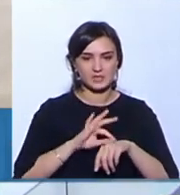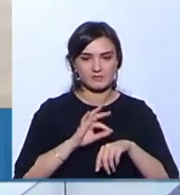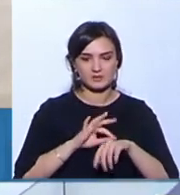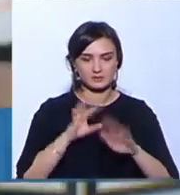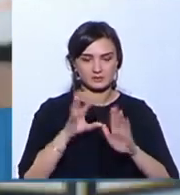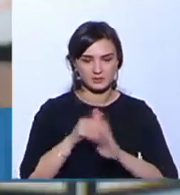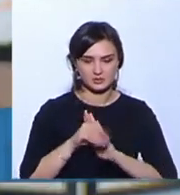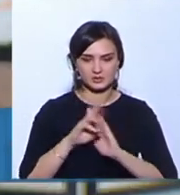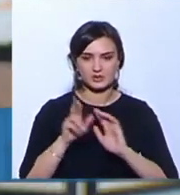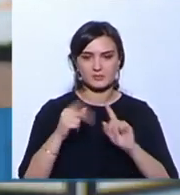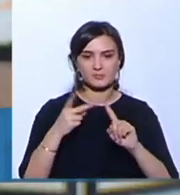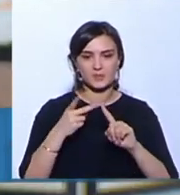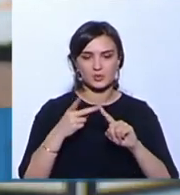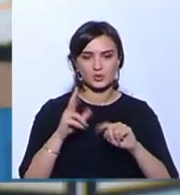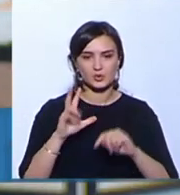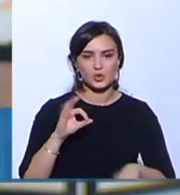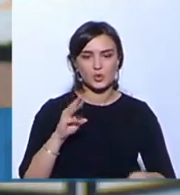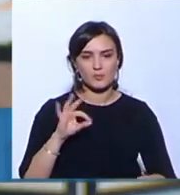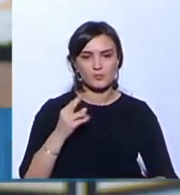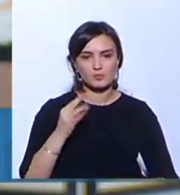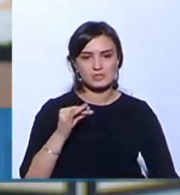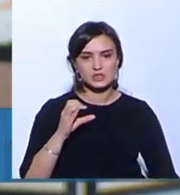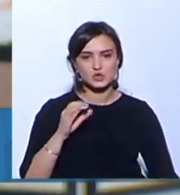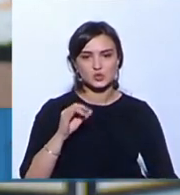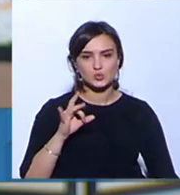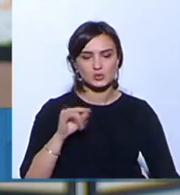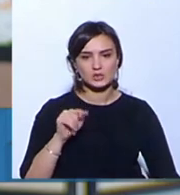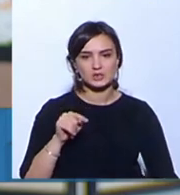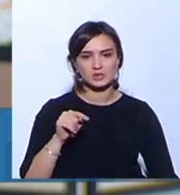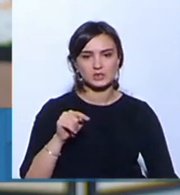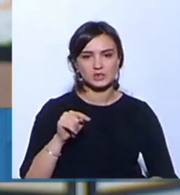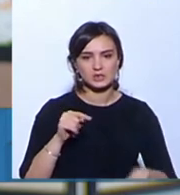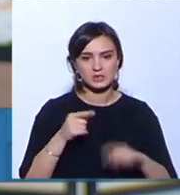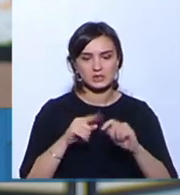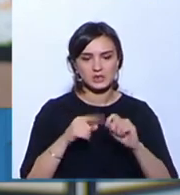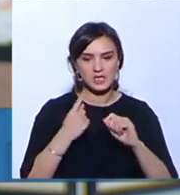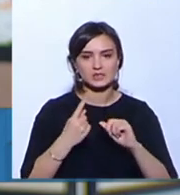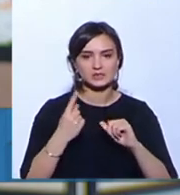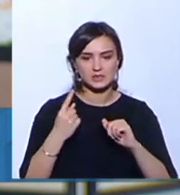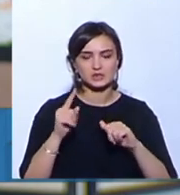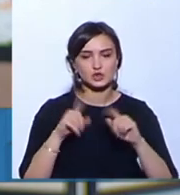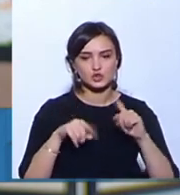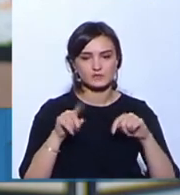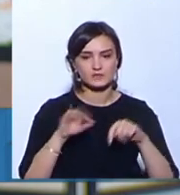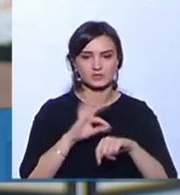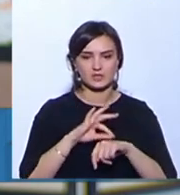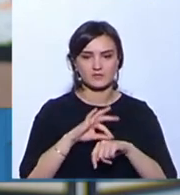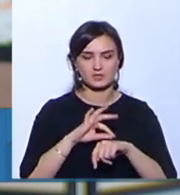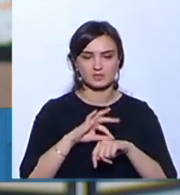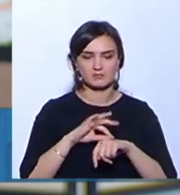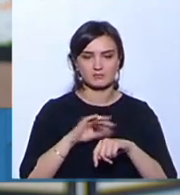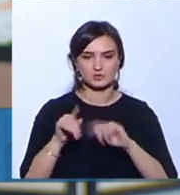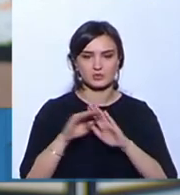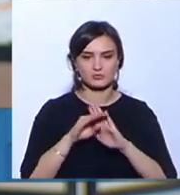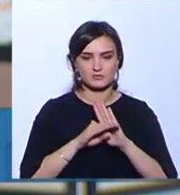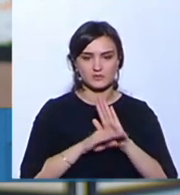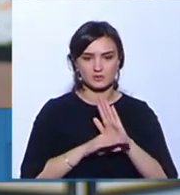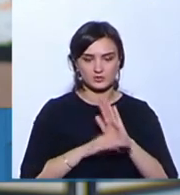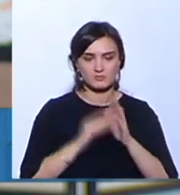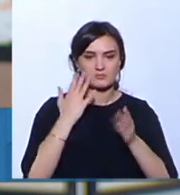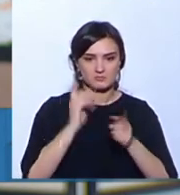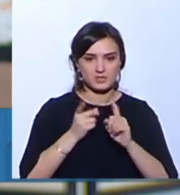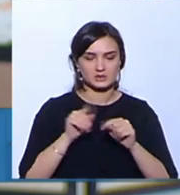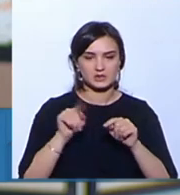ფარგლებში, და მეორე ჰომოცისტინურიაზე, რომელიც ერთ-ერთ იშვიათ დაავადებებს ჩამოტვირთვაში,